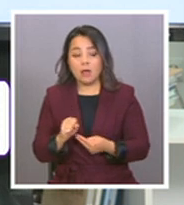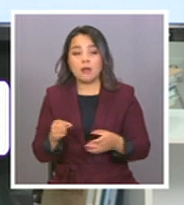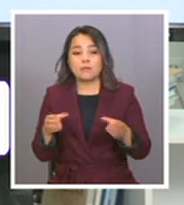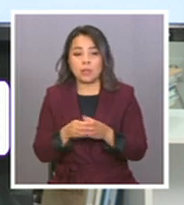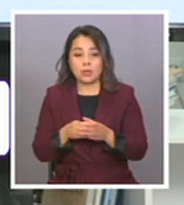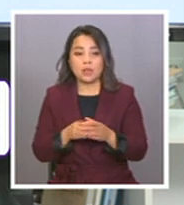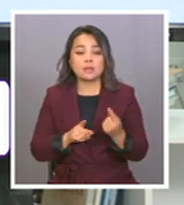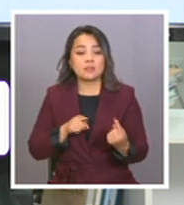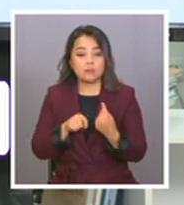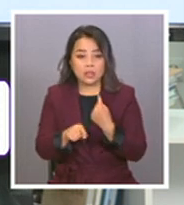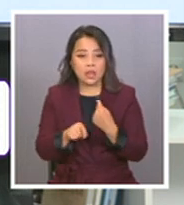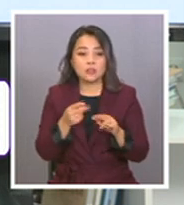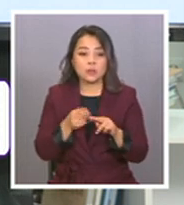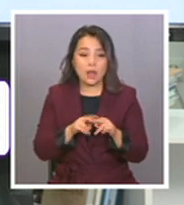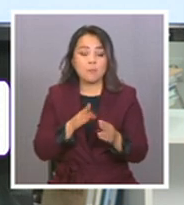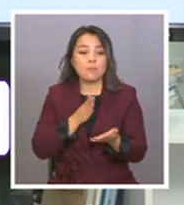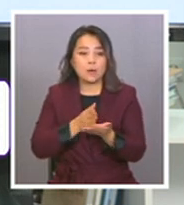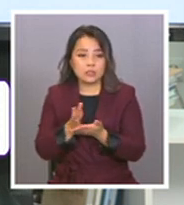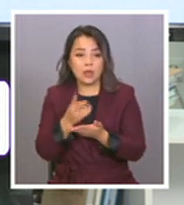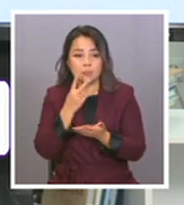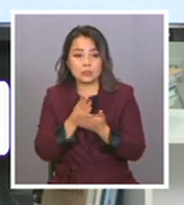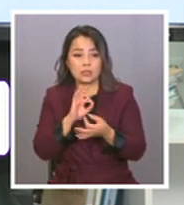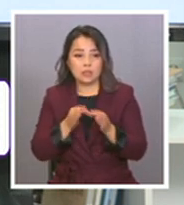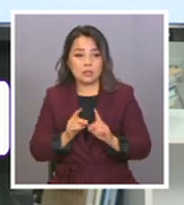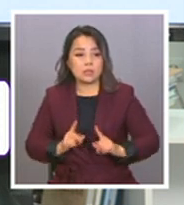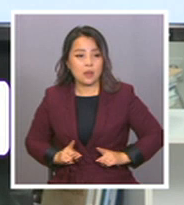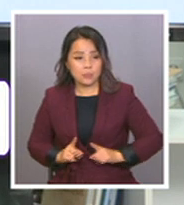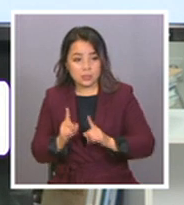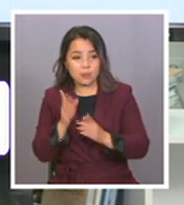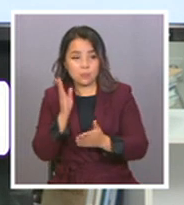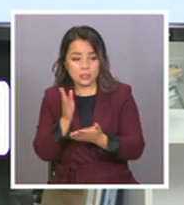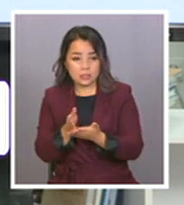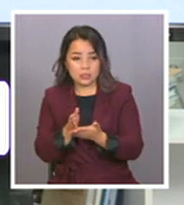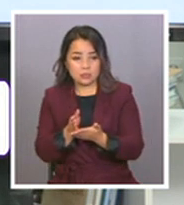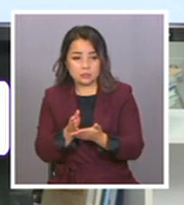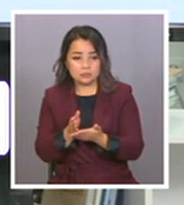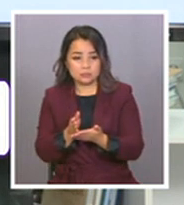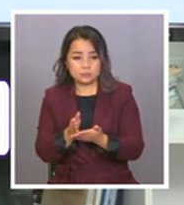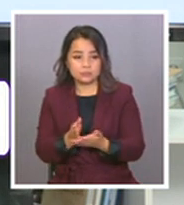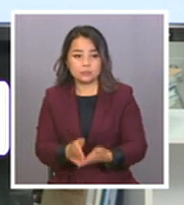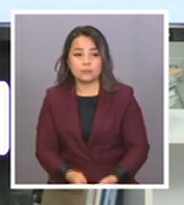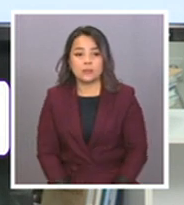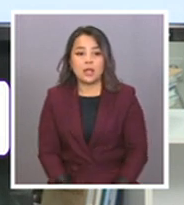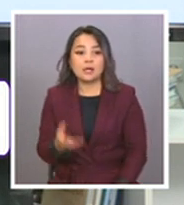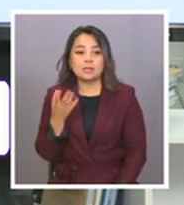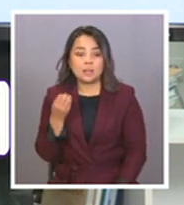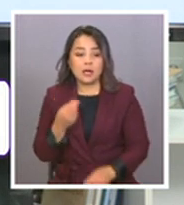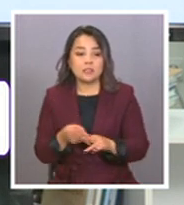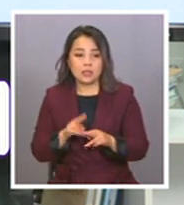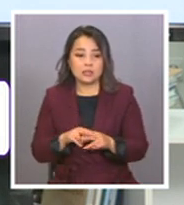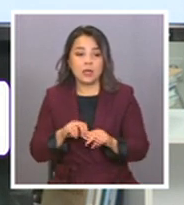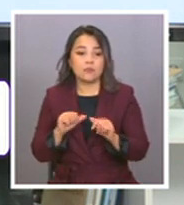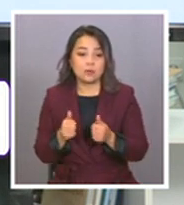векторына бірдей бағыттас орналасқан деген сөз. Яғни бағыттары бір жаққа қарап жатыр деген сөз. Тағы да бұл екінші қасиетті